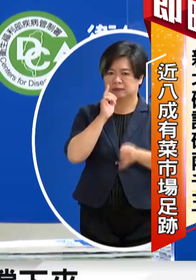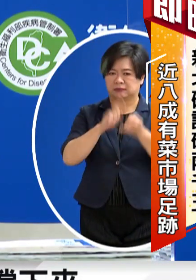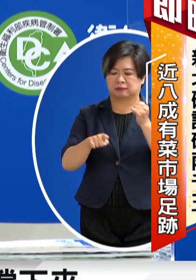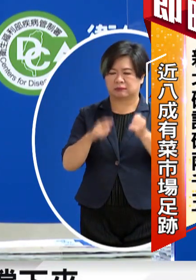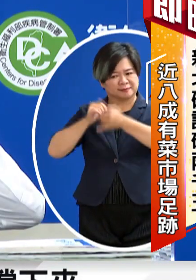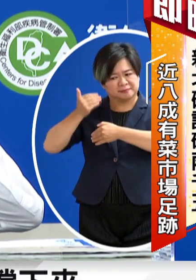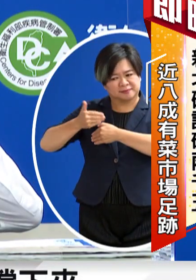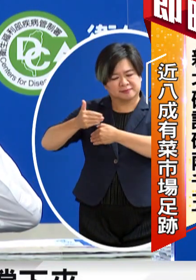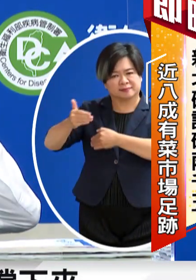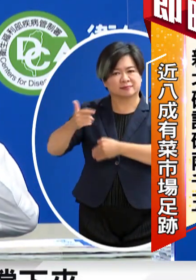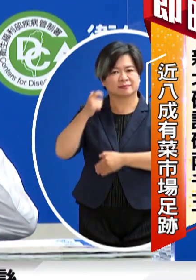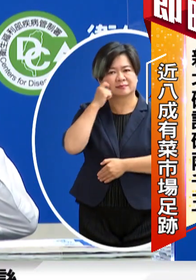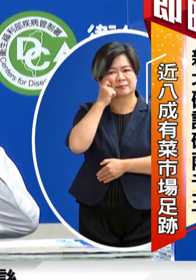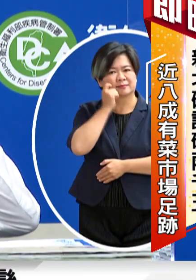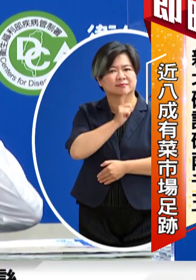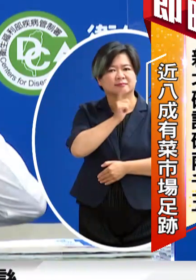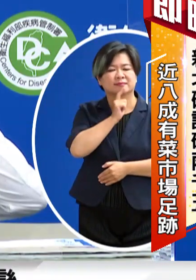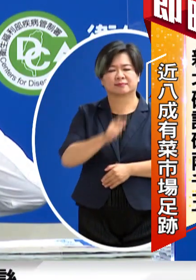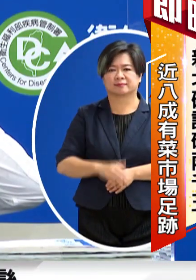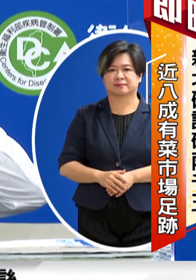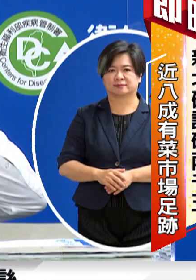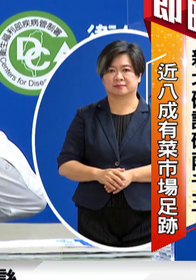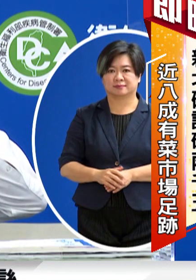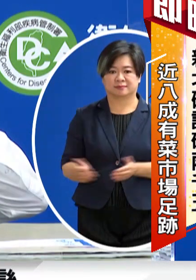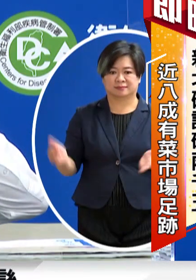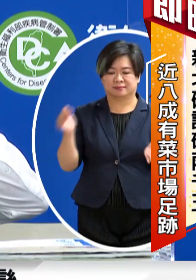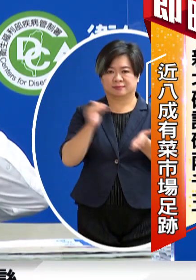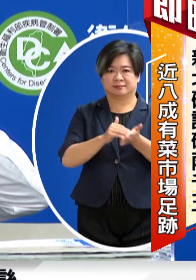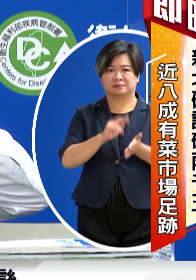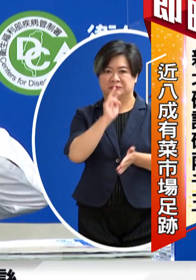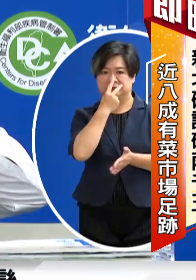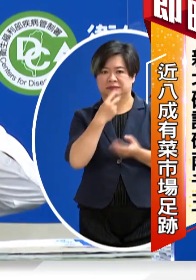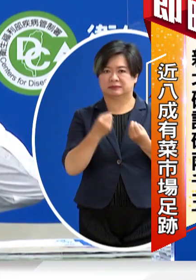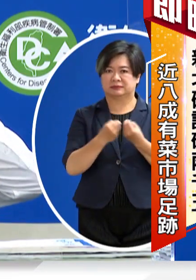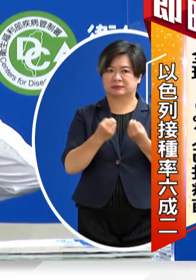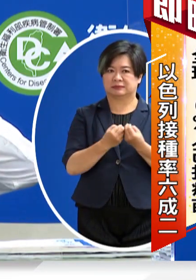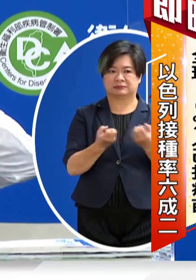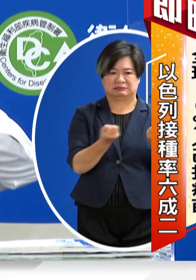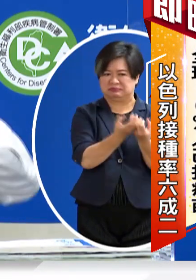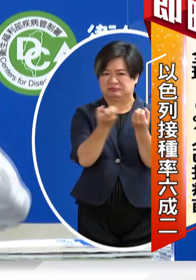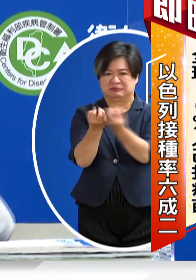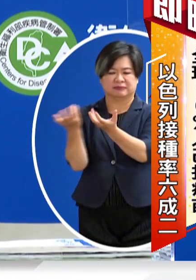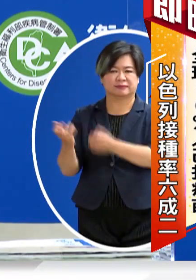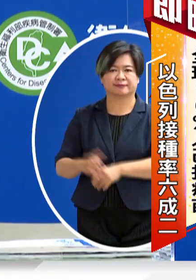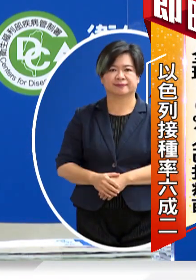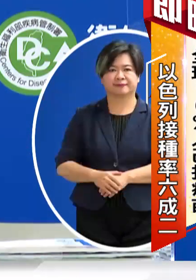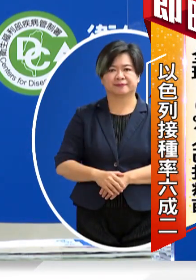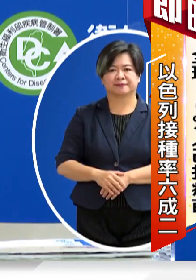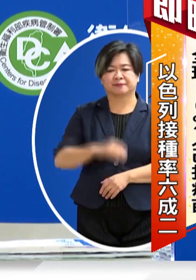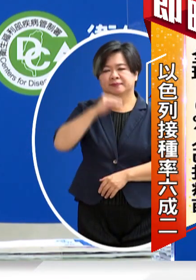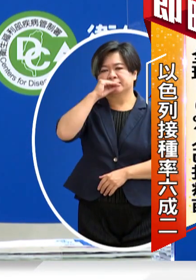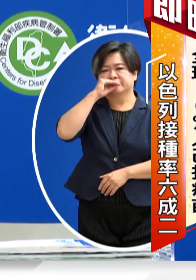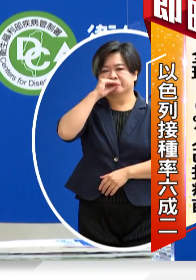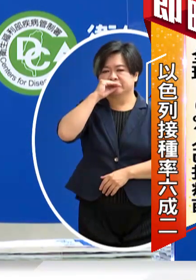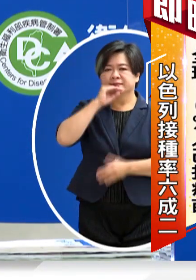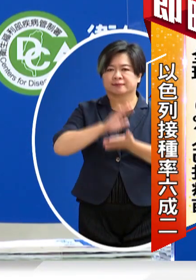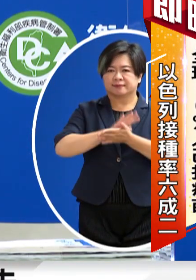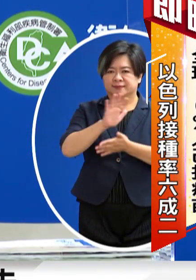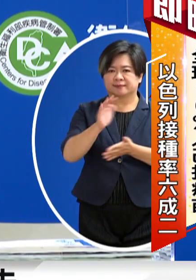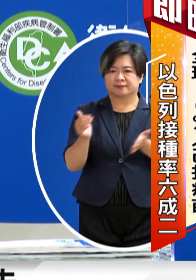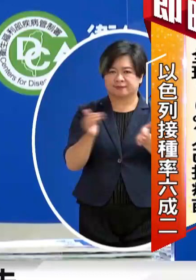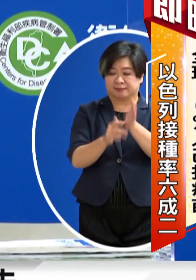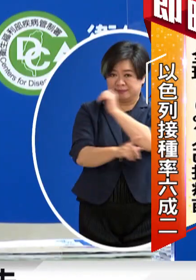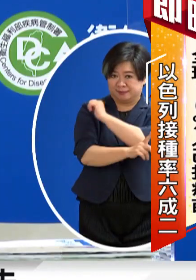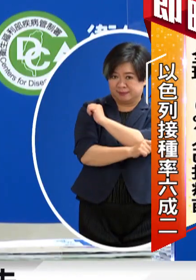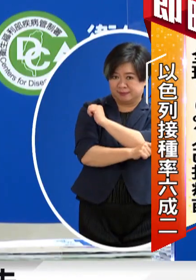被挡下来，因为我都担心到最后一刻都会生变。好，所以也就后来就有这些，到最后还要